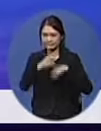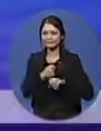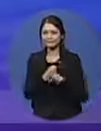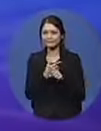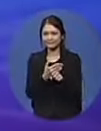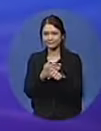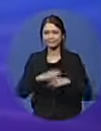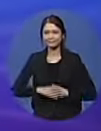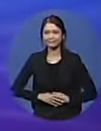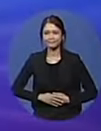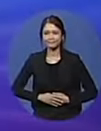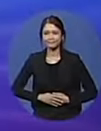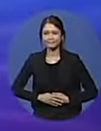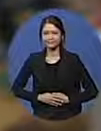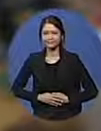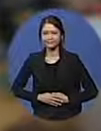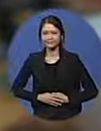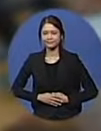기자입니다.